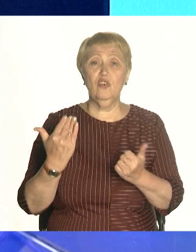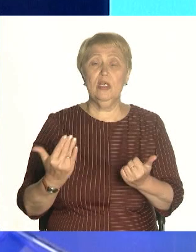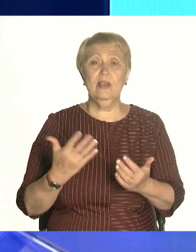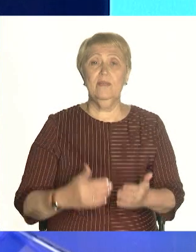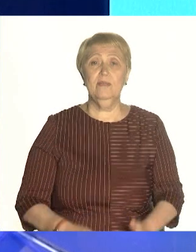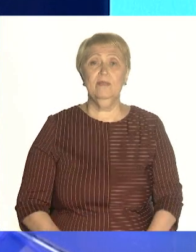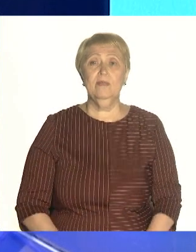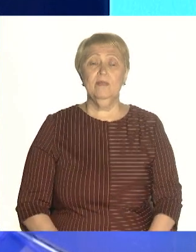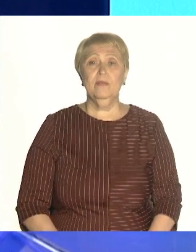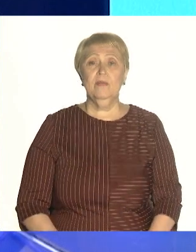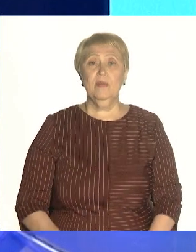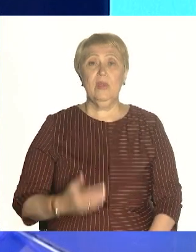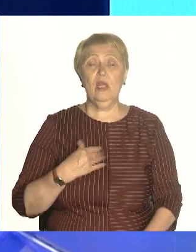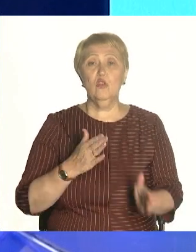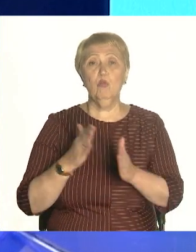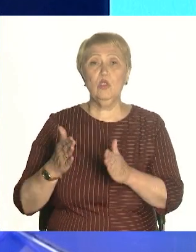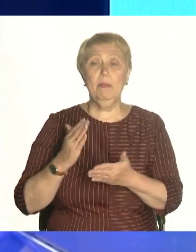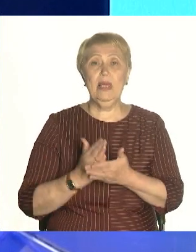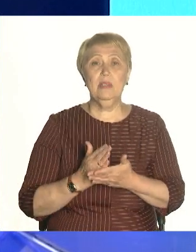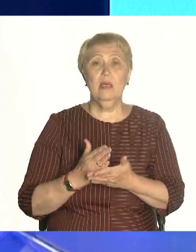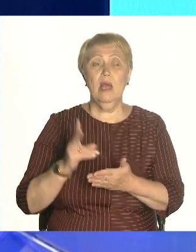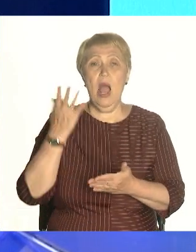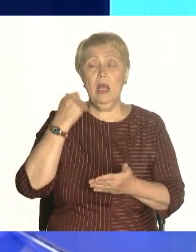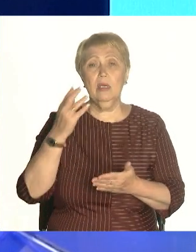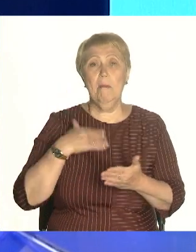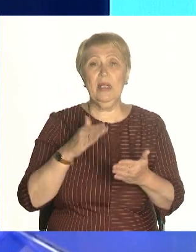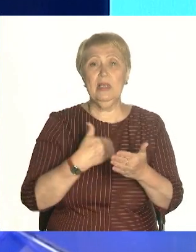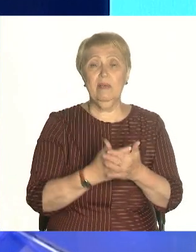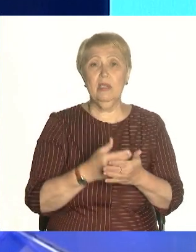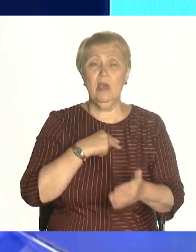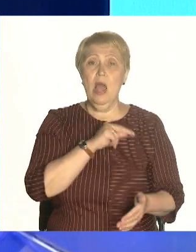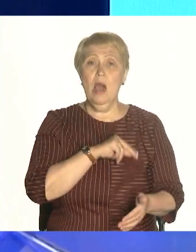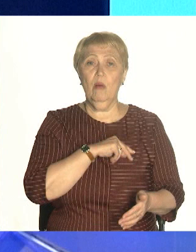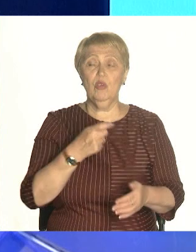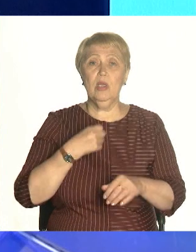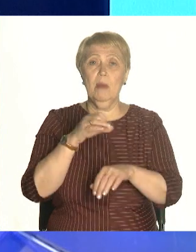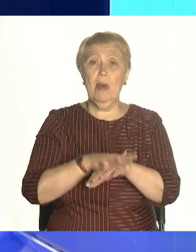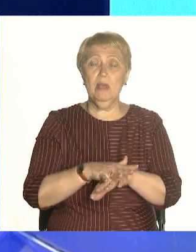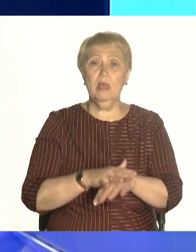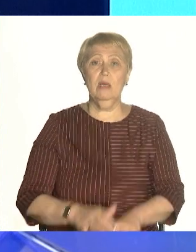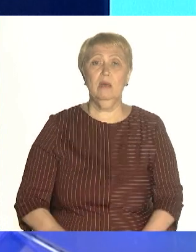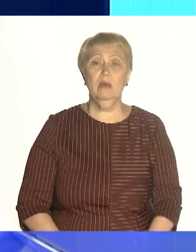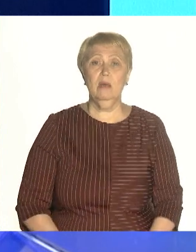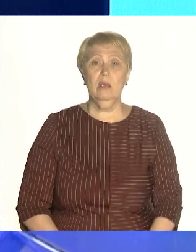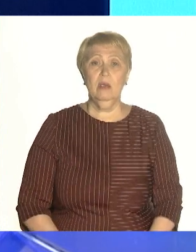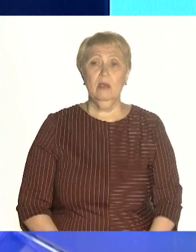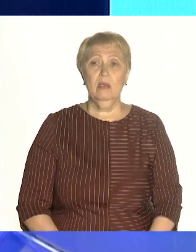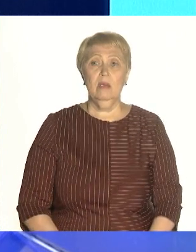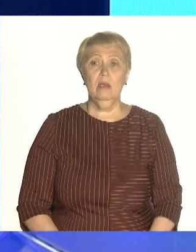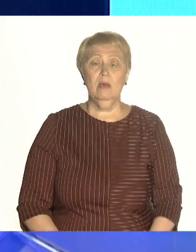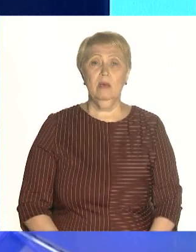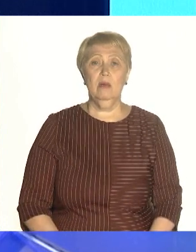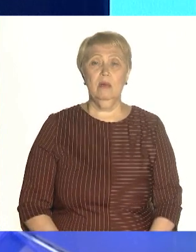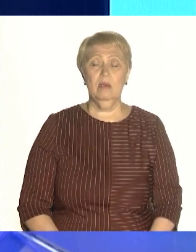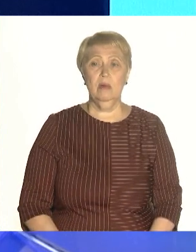последний этот у нас способ, это когда представляются сотрудниками банка. Да? Мы, скажем